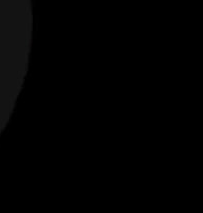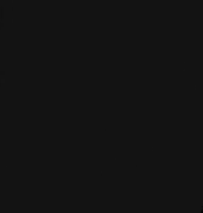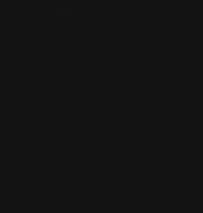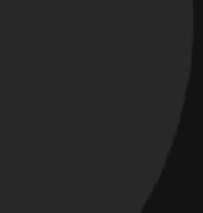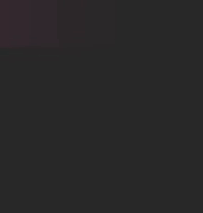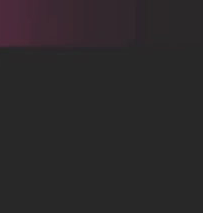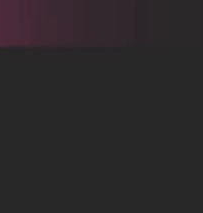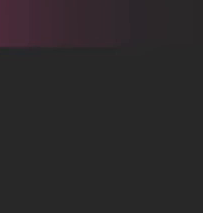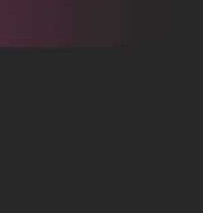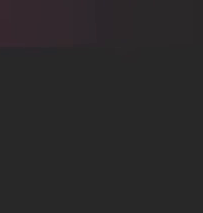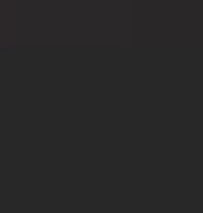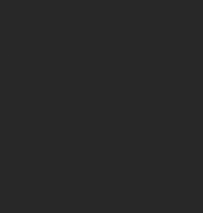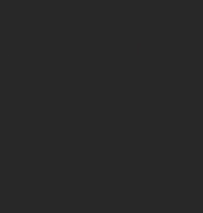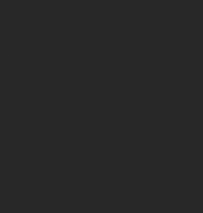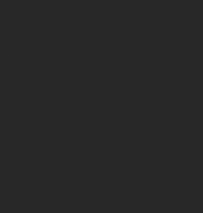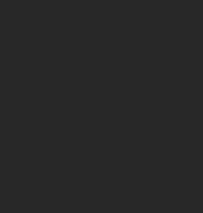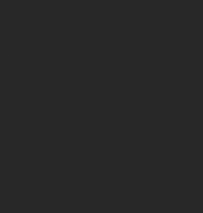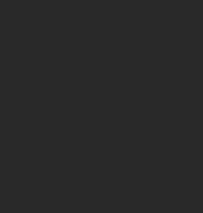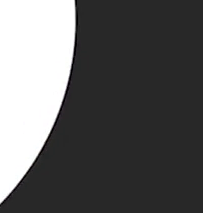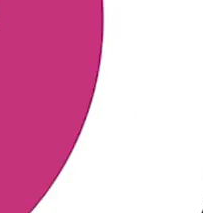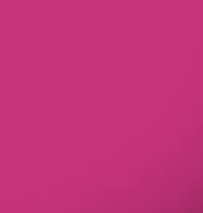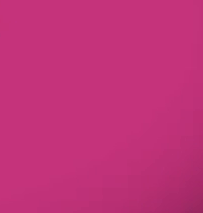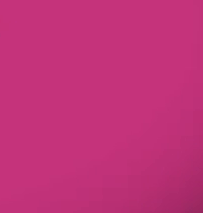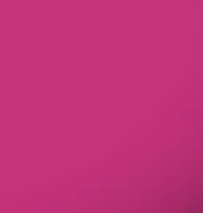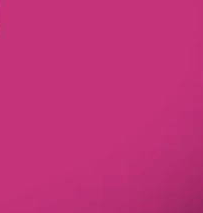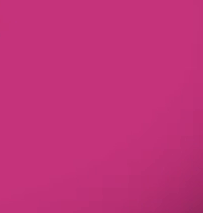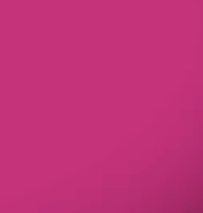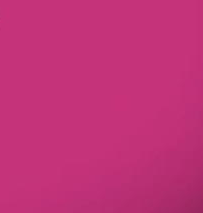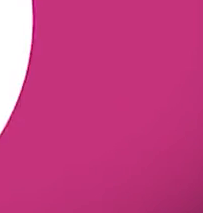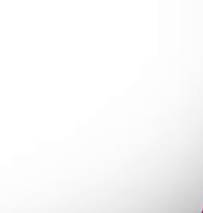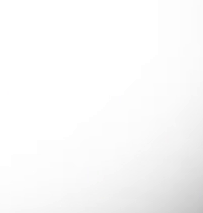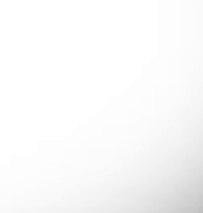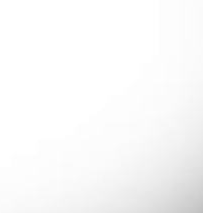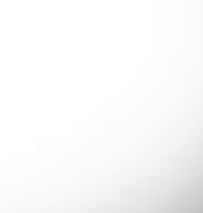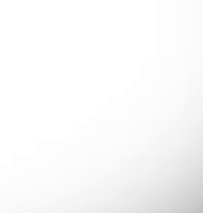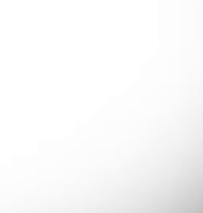Re! Viss ēters ir te!